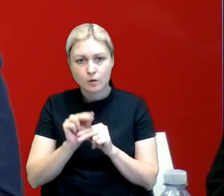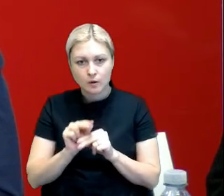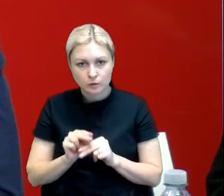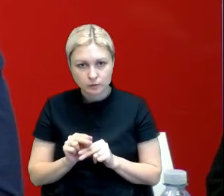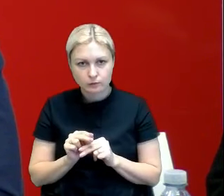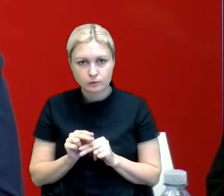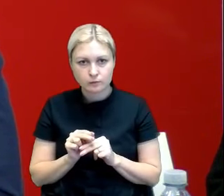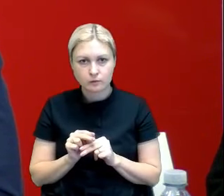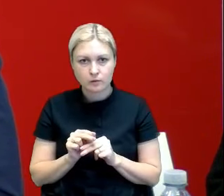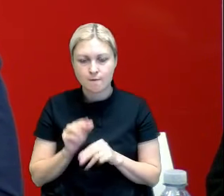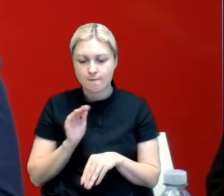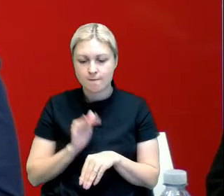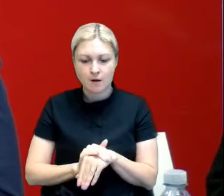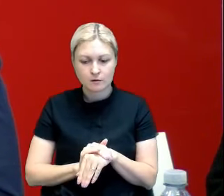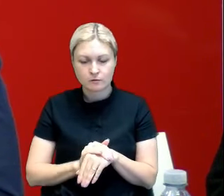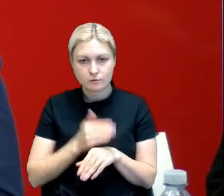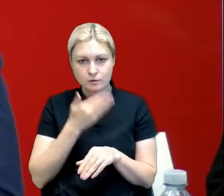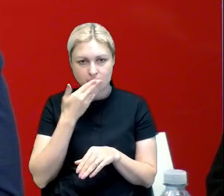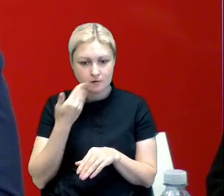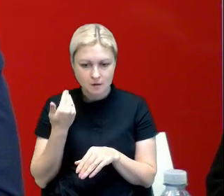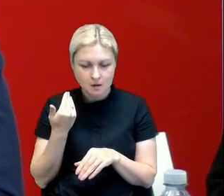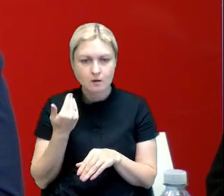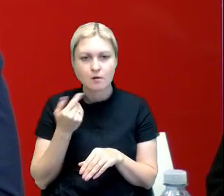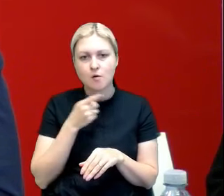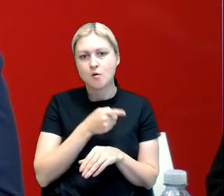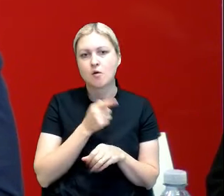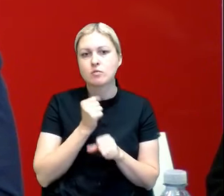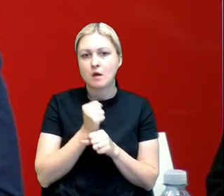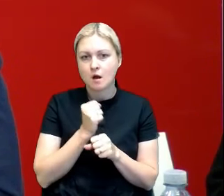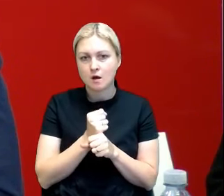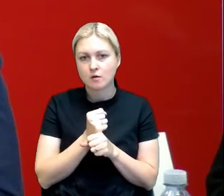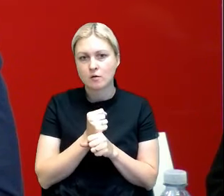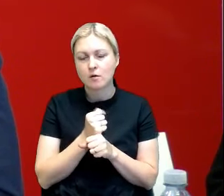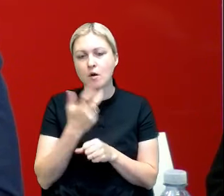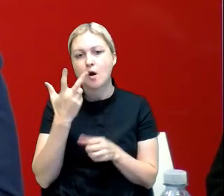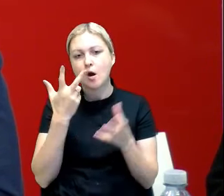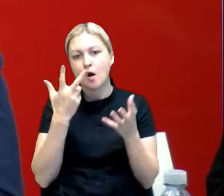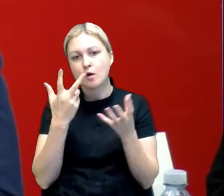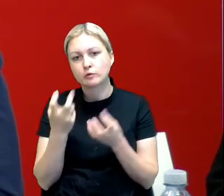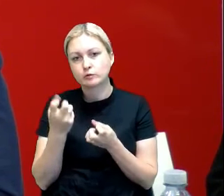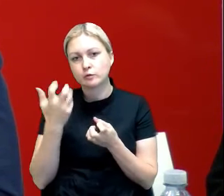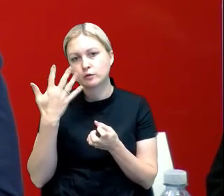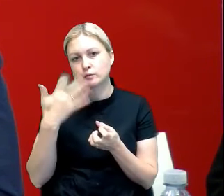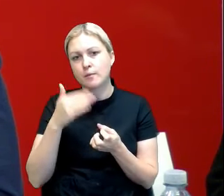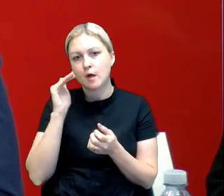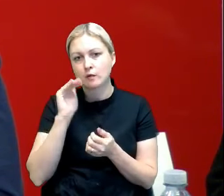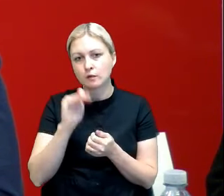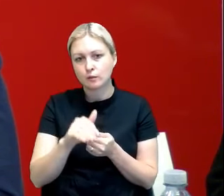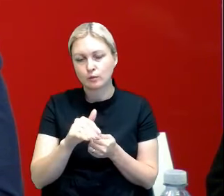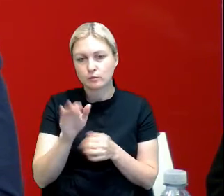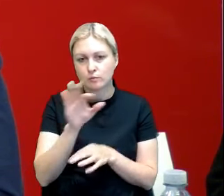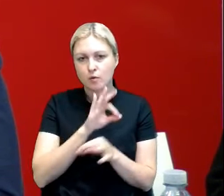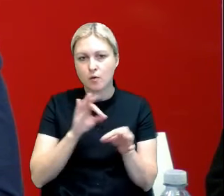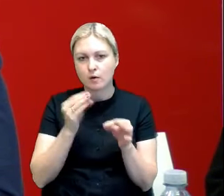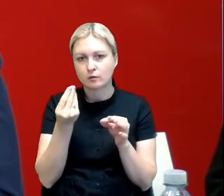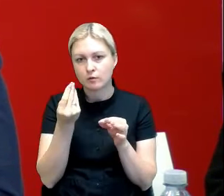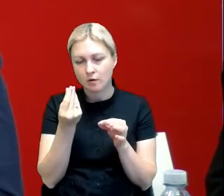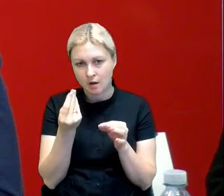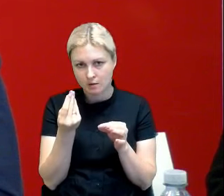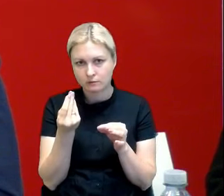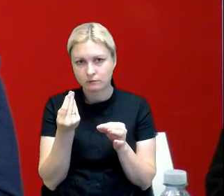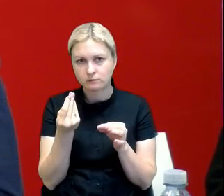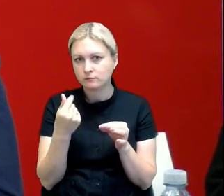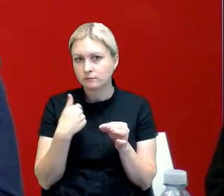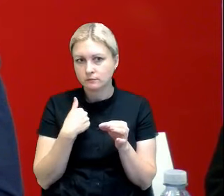kurio nėra projekto kaina 850.000 nu mano praktikoje aš tokių